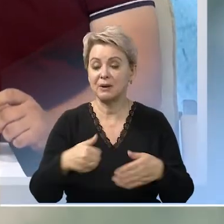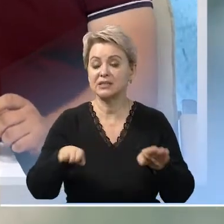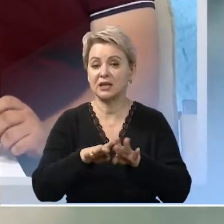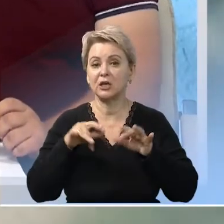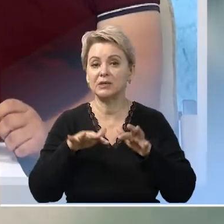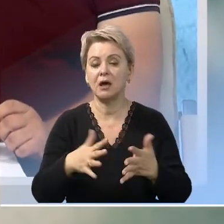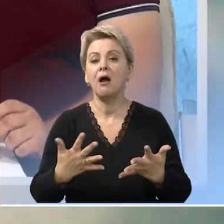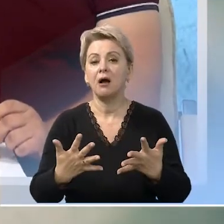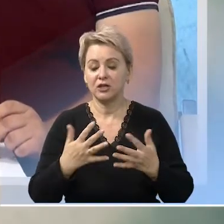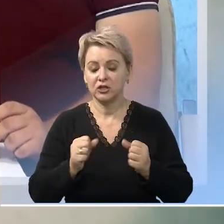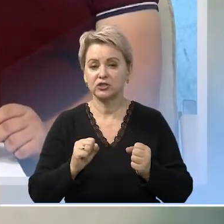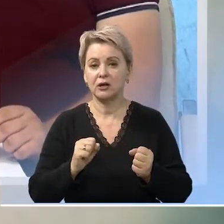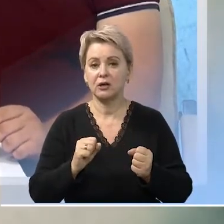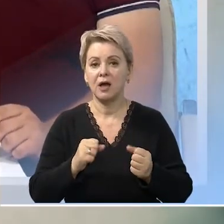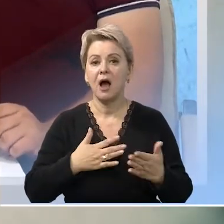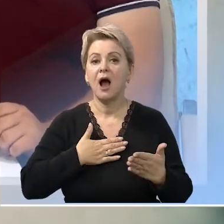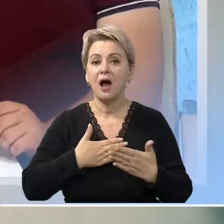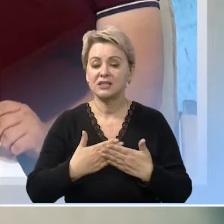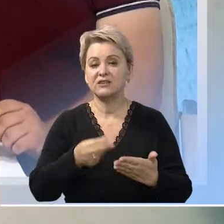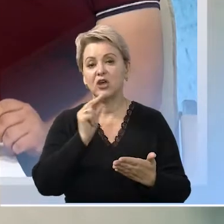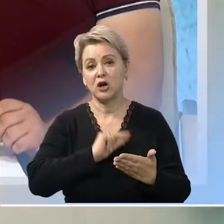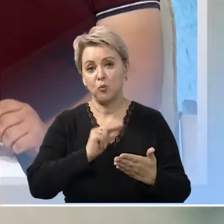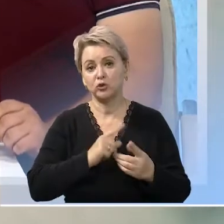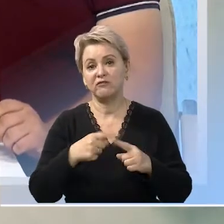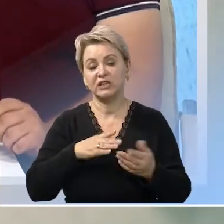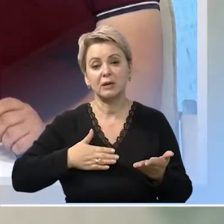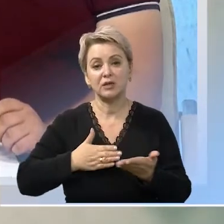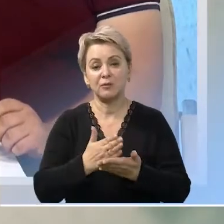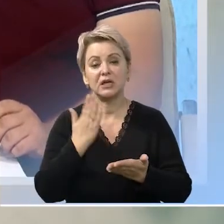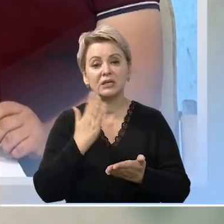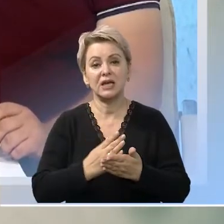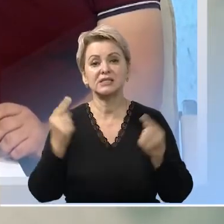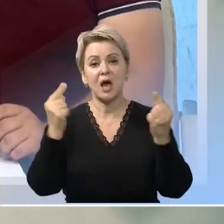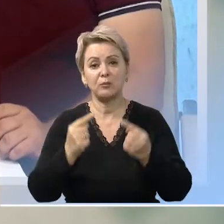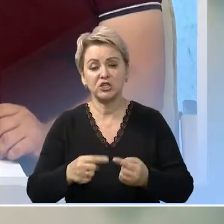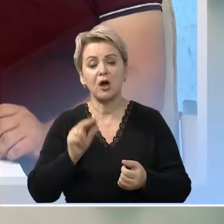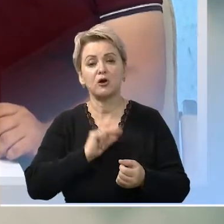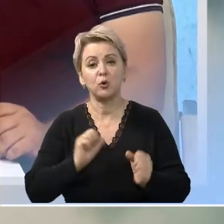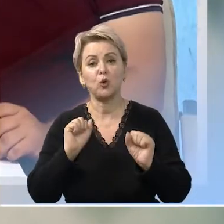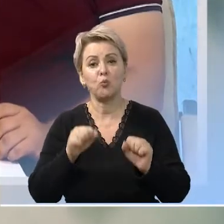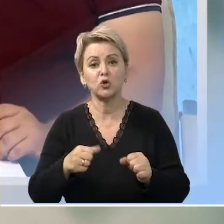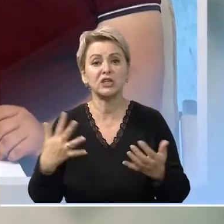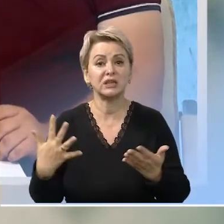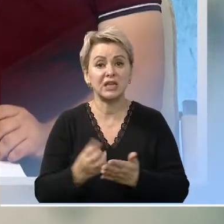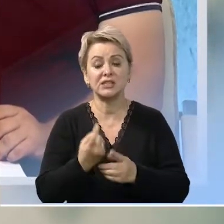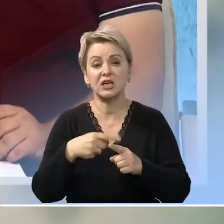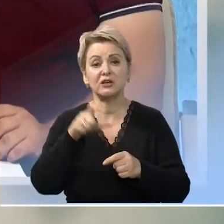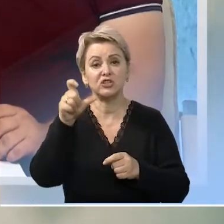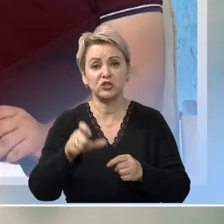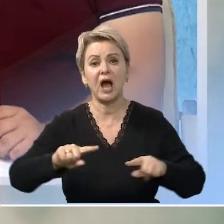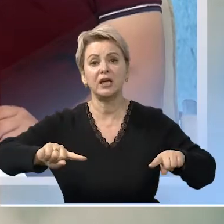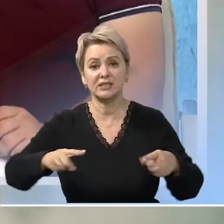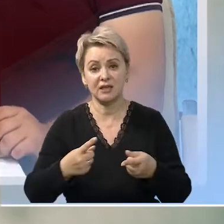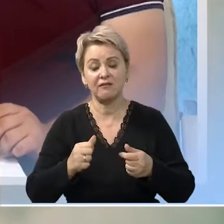вот такими вещами? Конечно, активно работаем в этом направлении, есть определенные наработки. Конечно, можно вычислить, установить